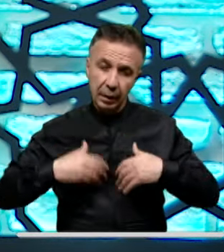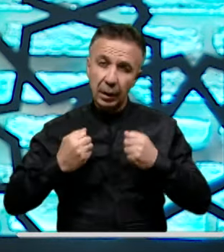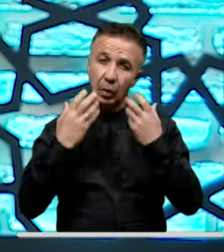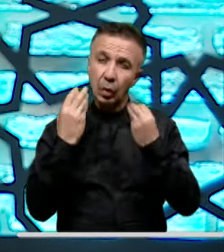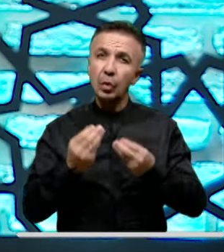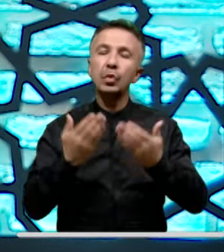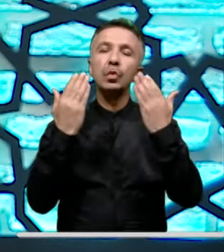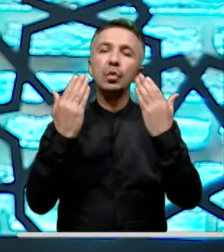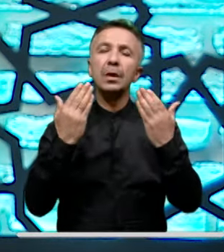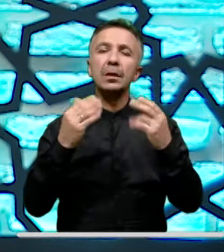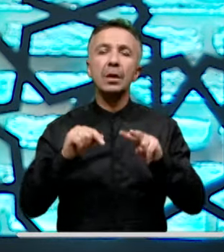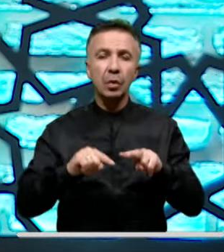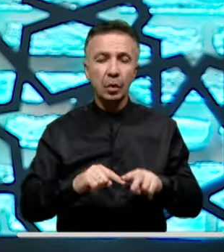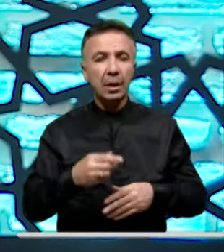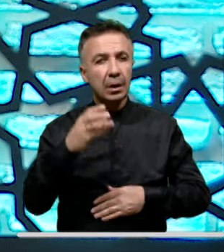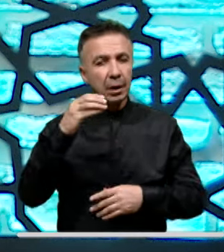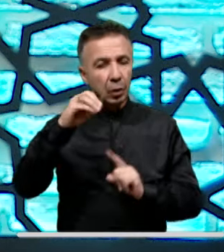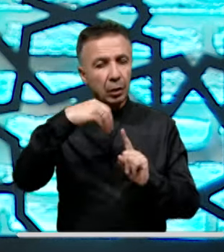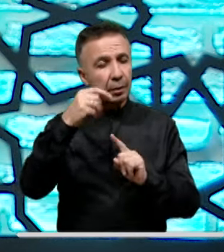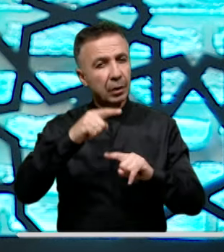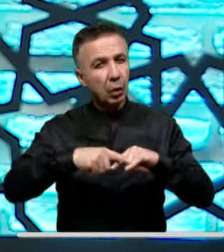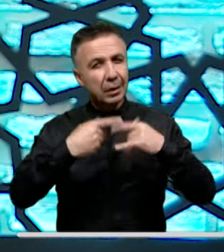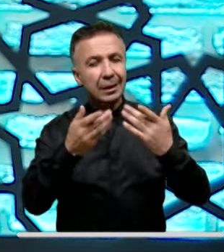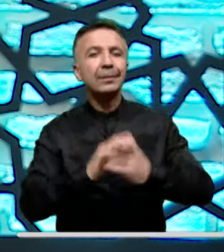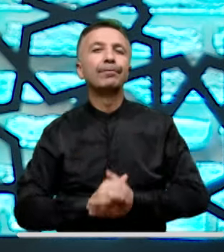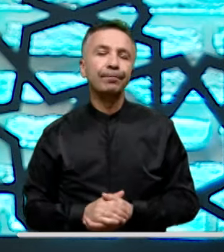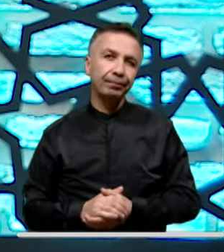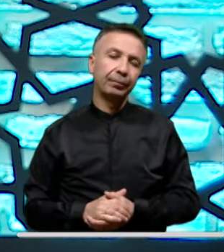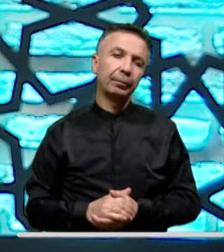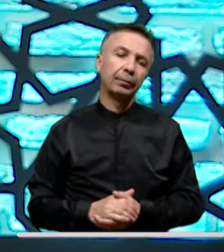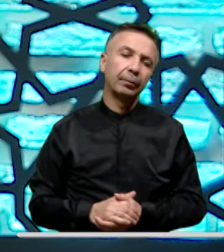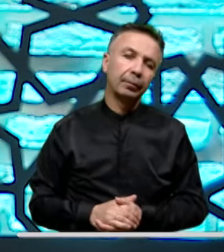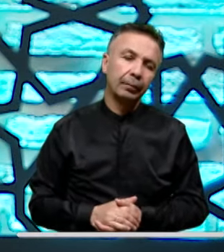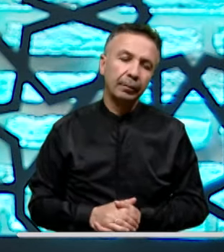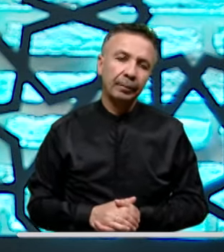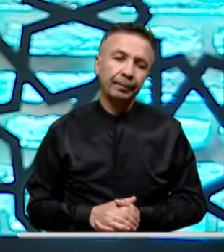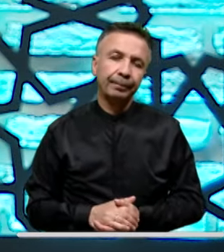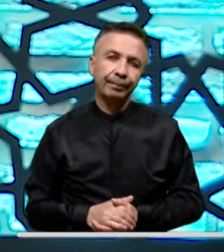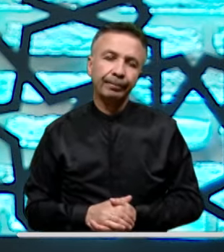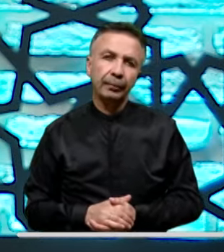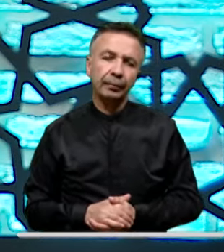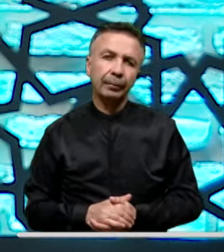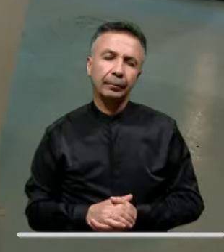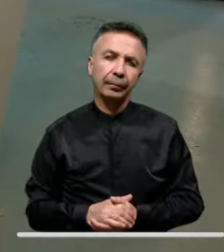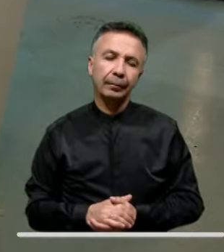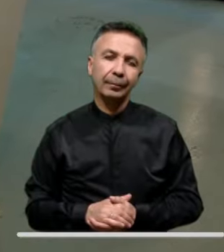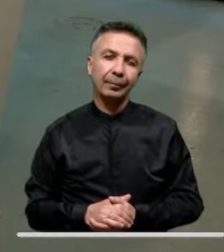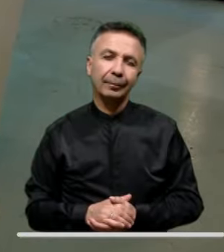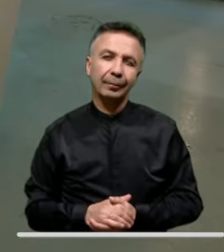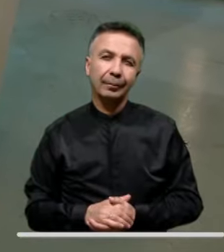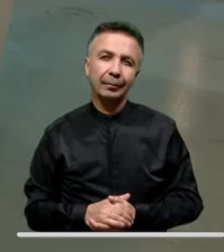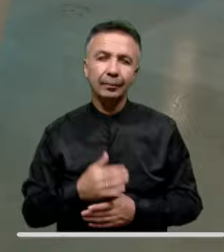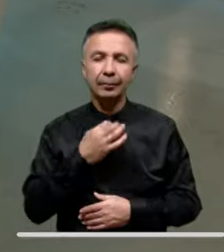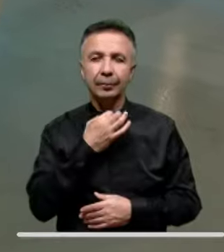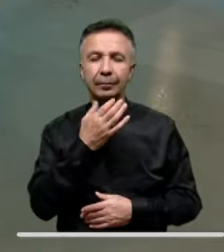niyazıyla Nurettin hocamıza bir hoş geldiniz diyelim. Hal hatır soralım, akabinde Erzurum'a gideceğiz inşallah. Hocam hoş geldiniz.